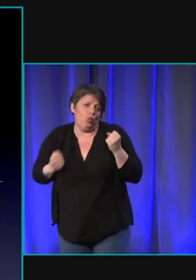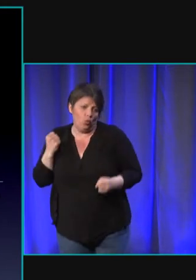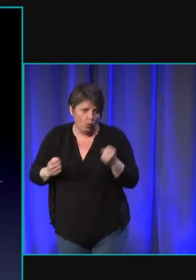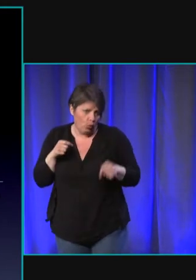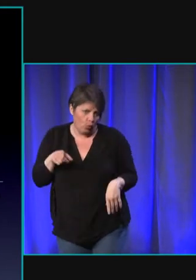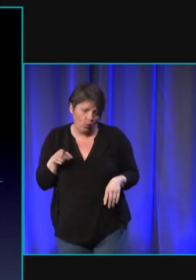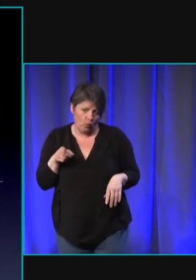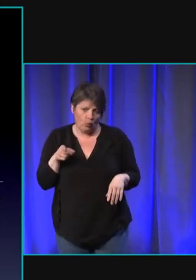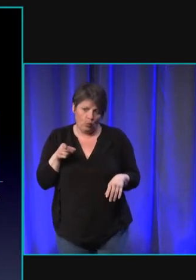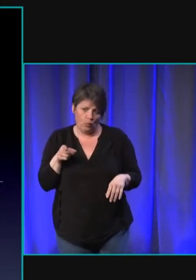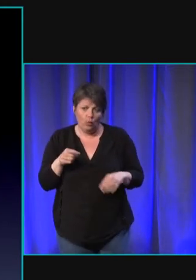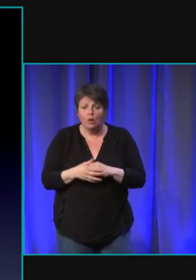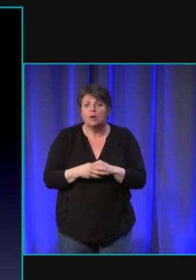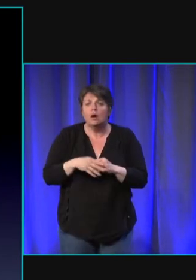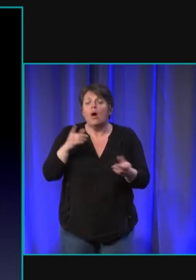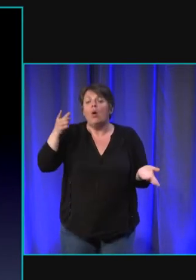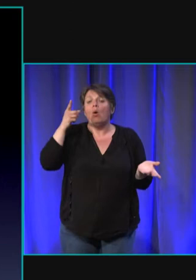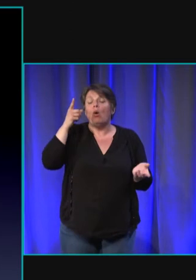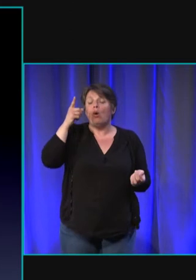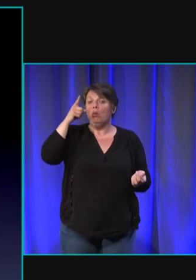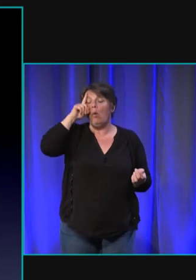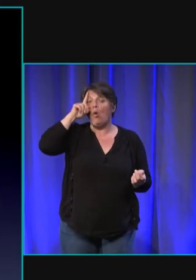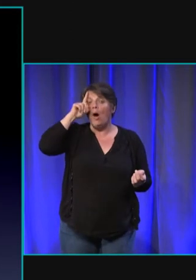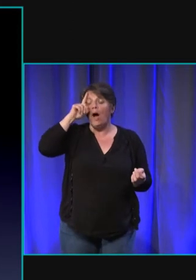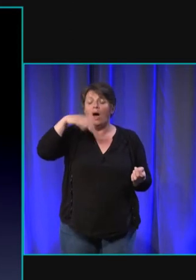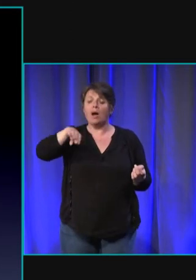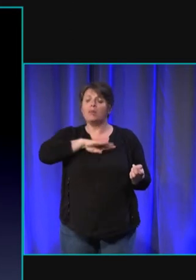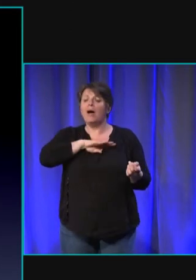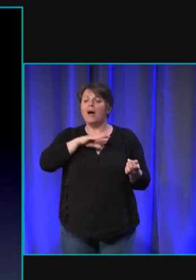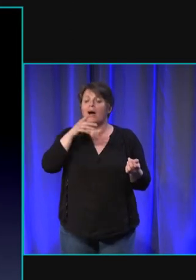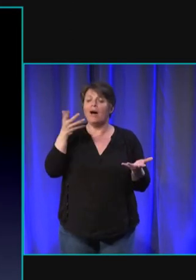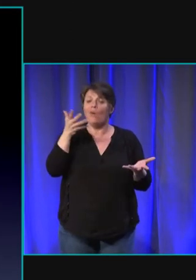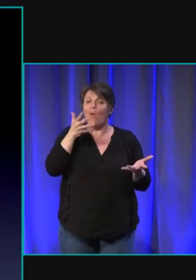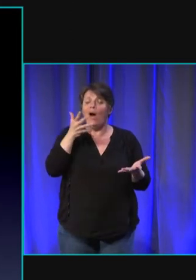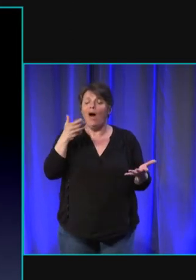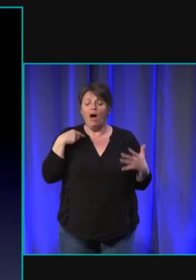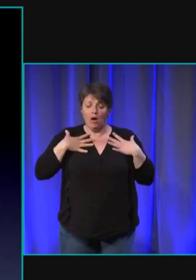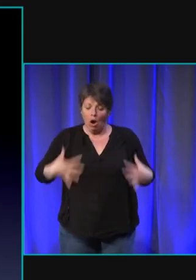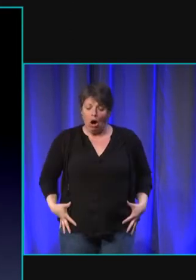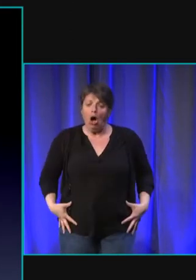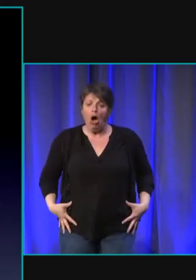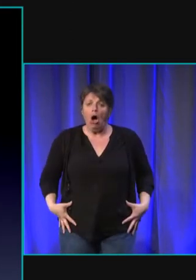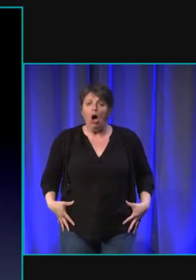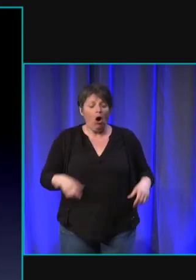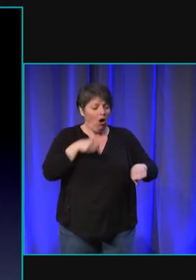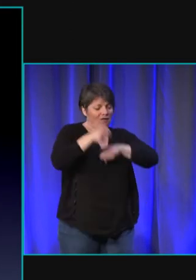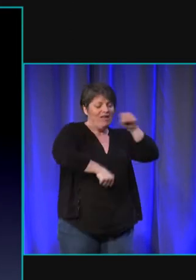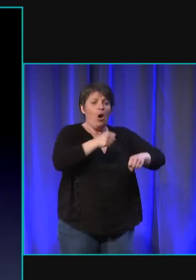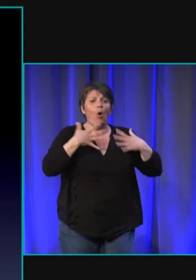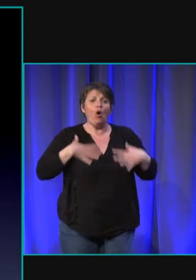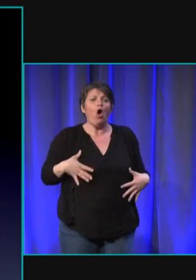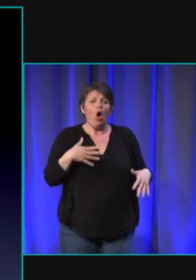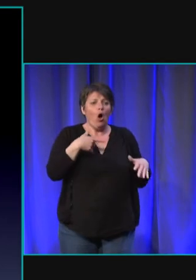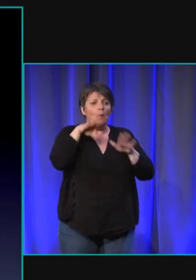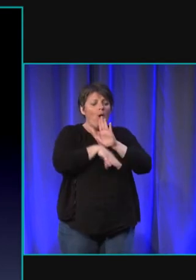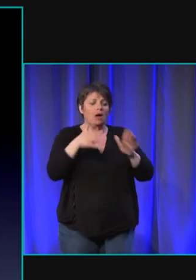pied. Alors pourquoi? On suppose parce que la masse musculaire qui est mise en jeu, elle est beaucoup moins importante sur du pédalage qu'en